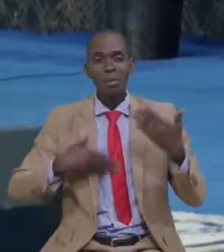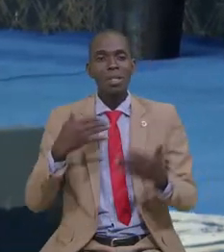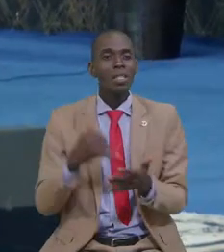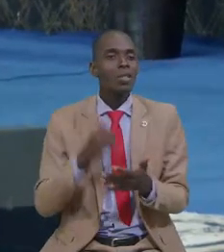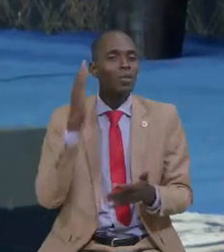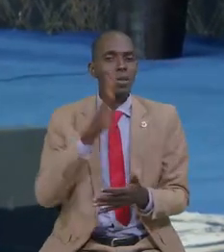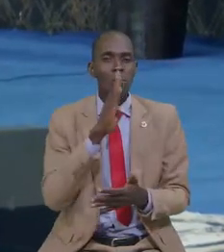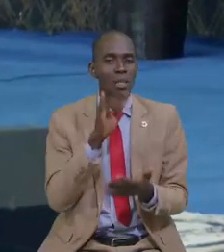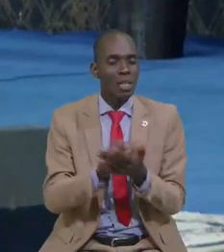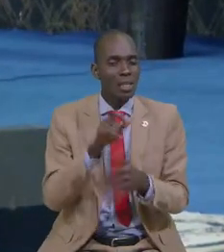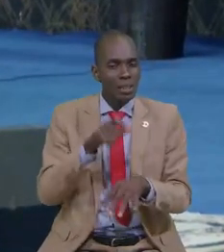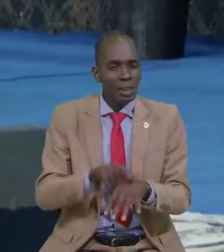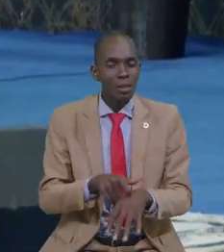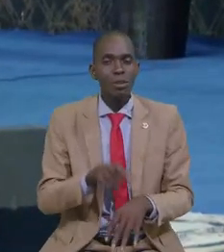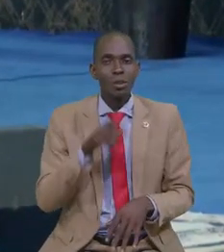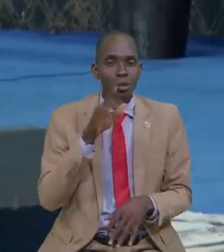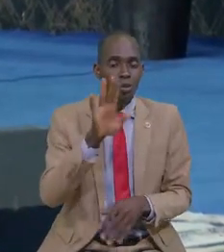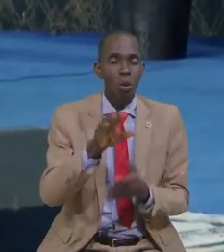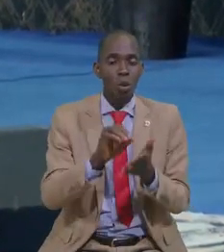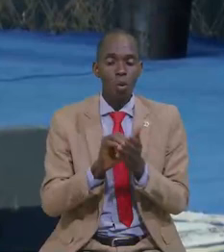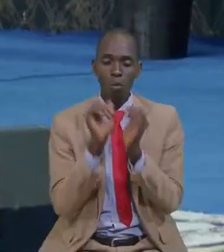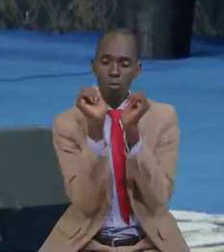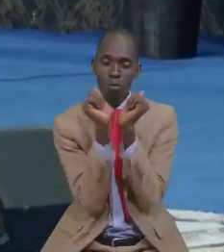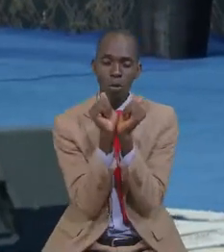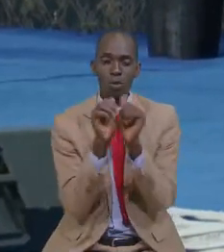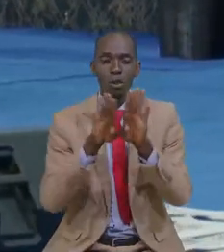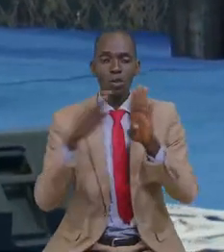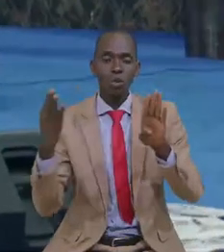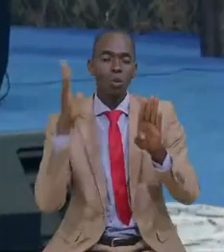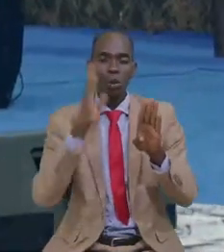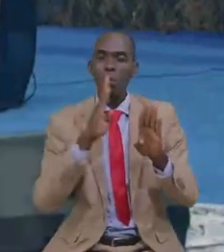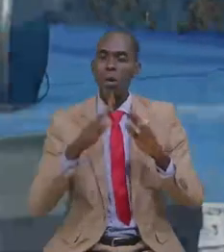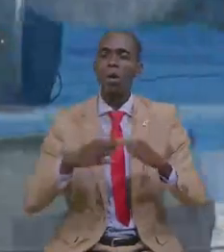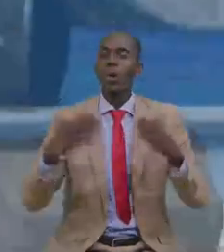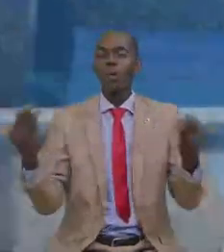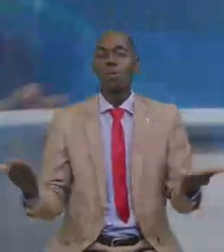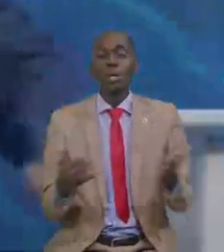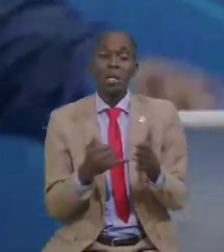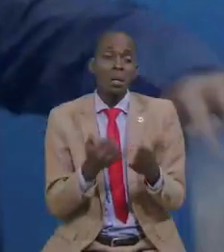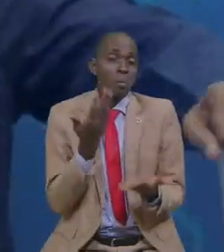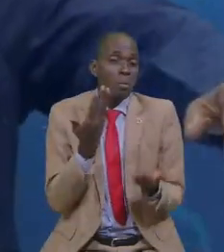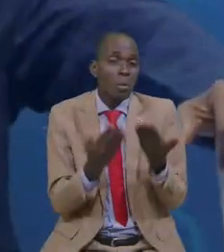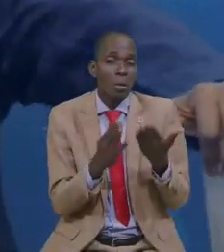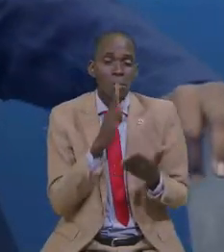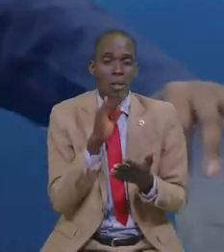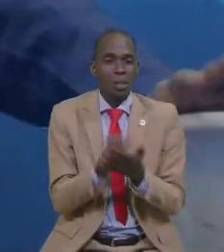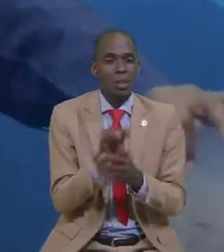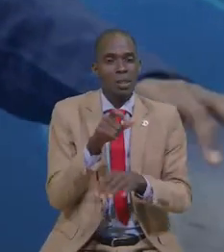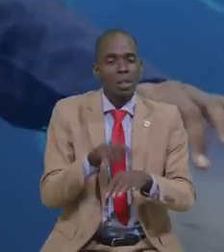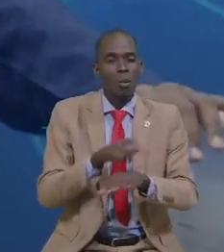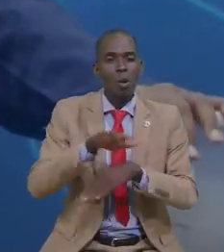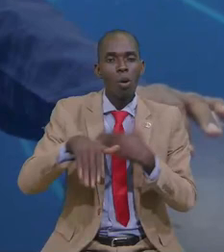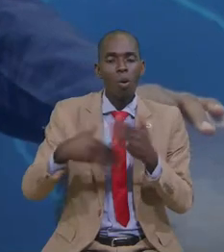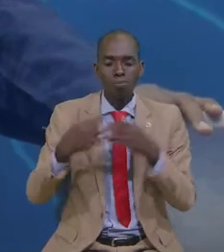réjouissait, ce peut être en ce temps-là que tes portes de prison s'ouvriront. Il se peut que ce soit en le